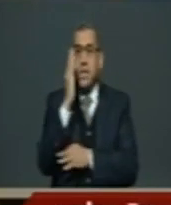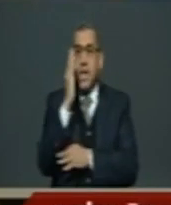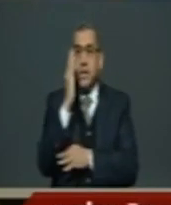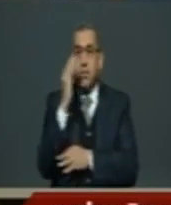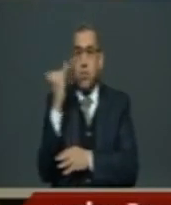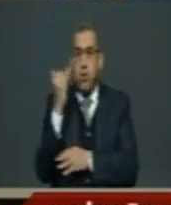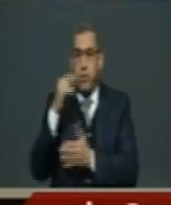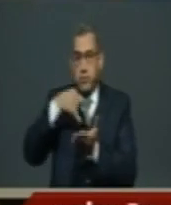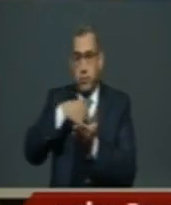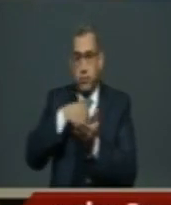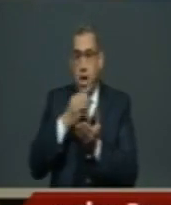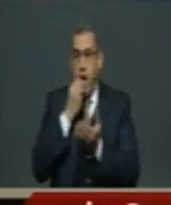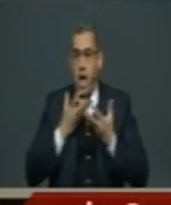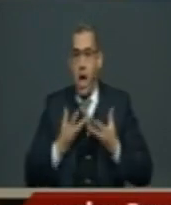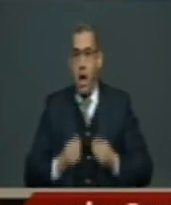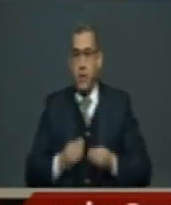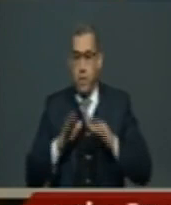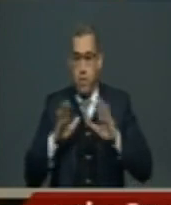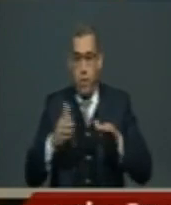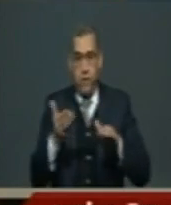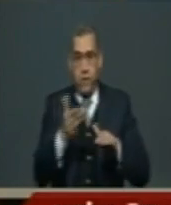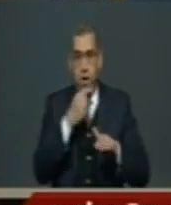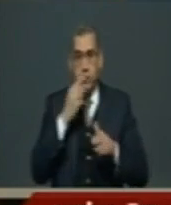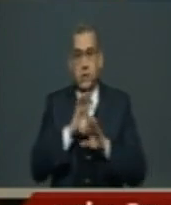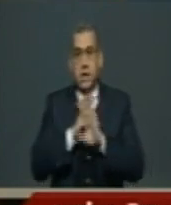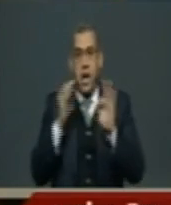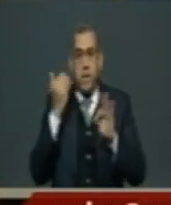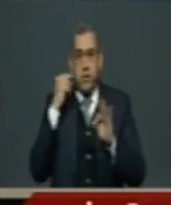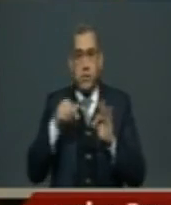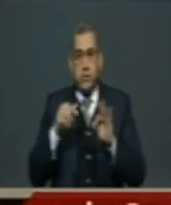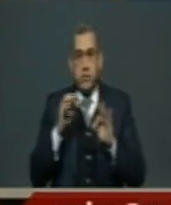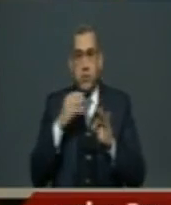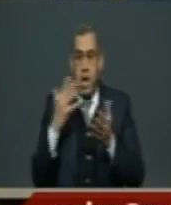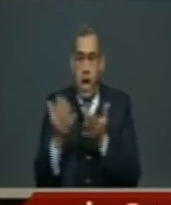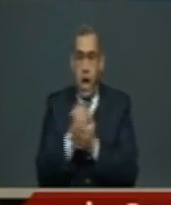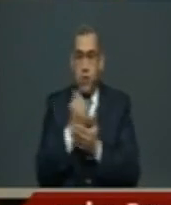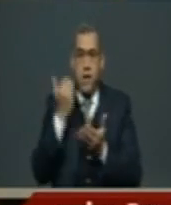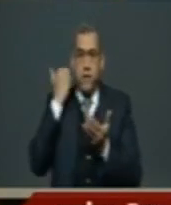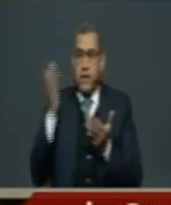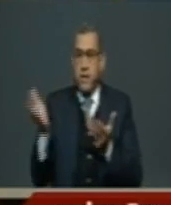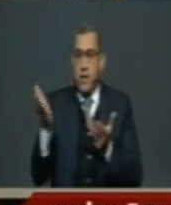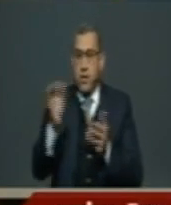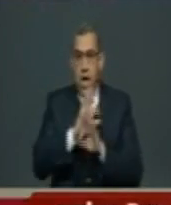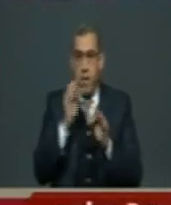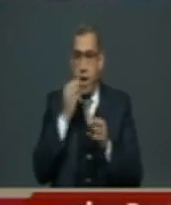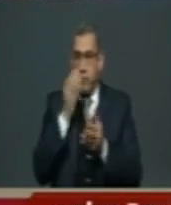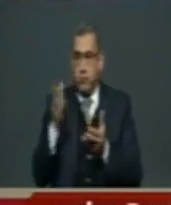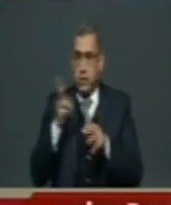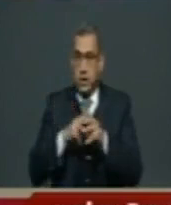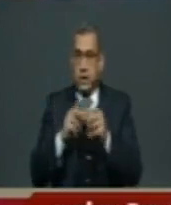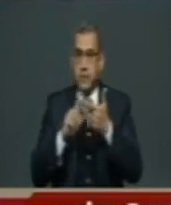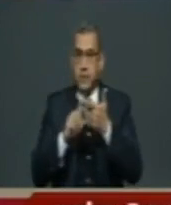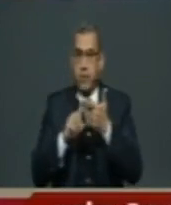الامن الغذائي بسبب الاتاحة، اساس تحقيق توفير واتاحة السلع، ثم كذلك